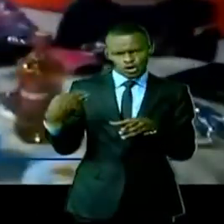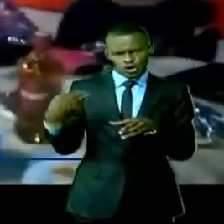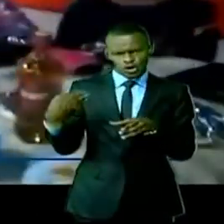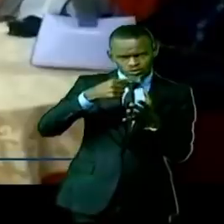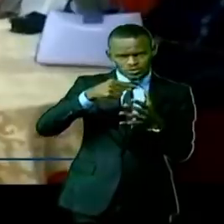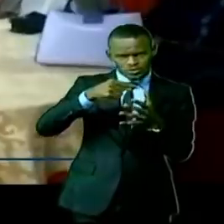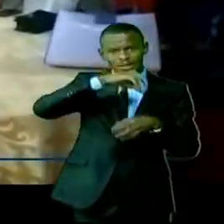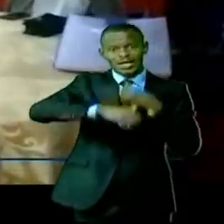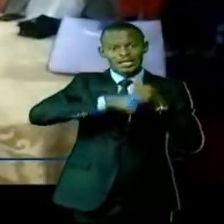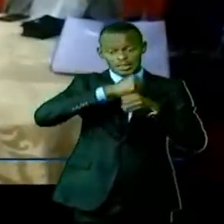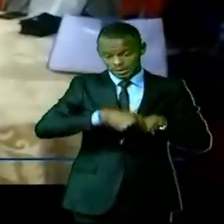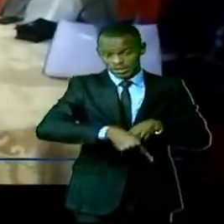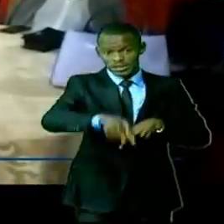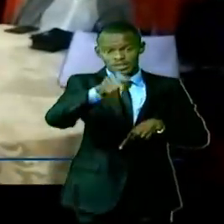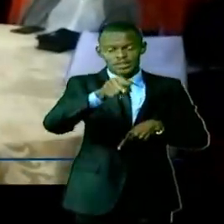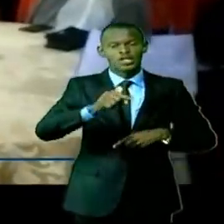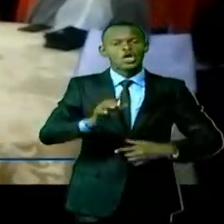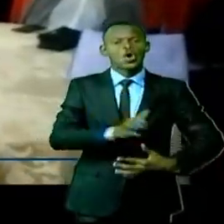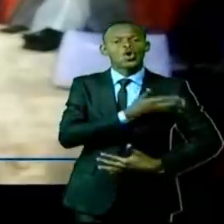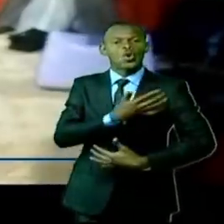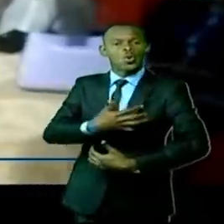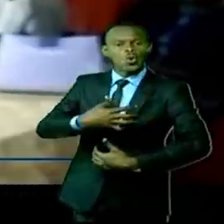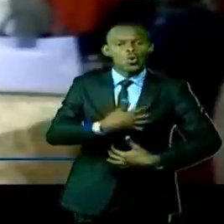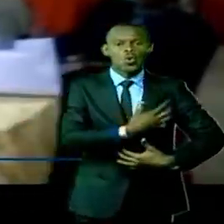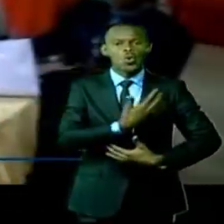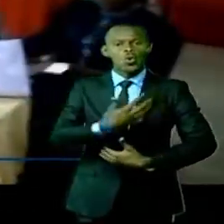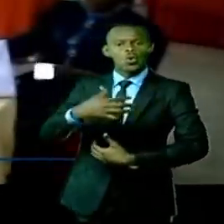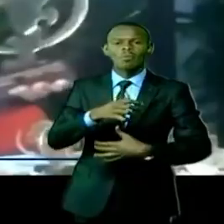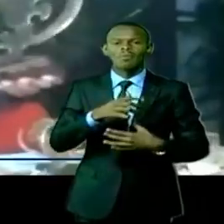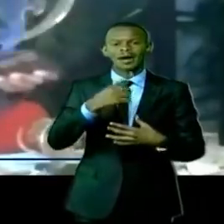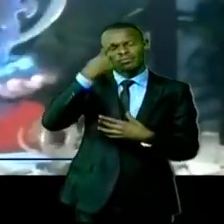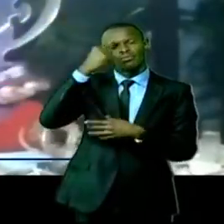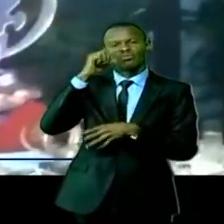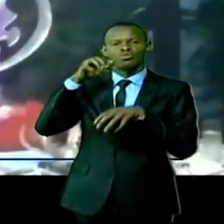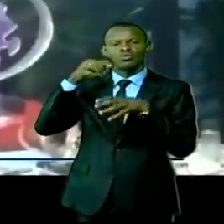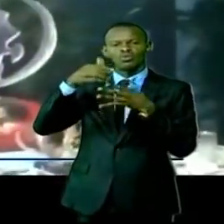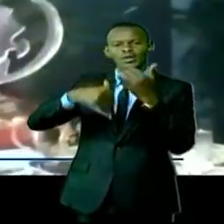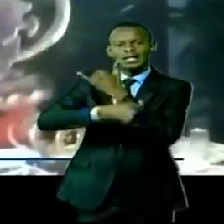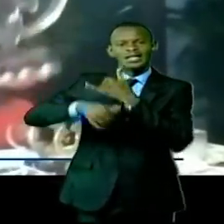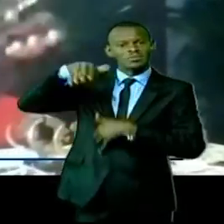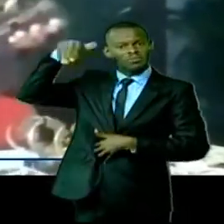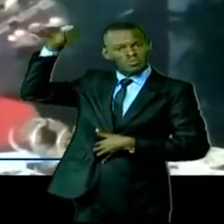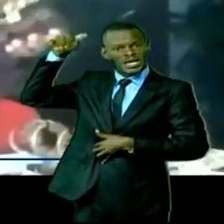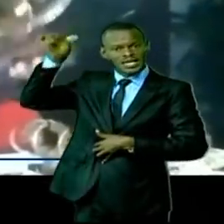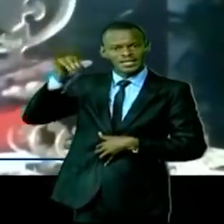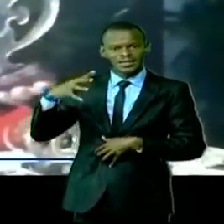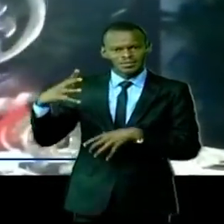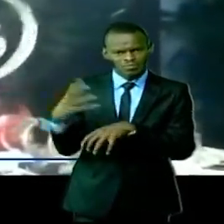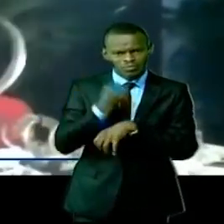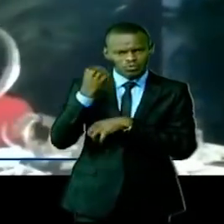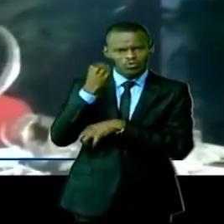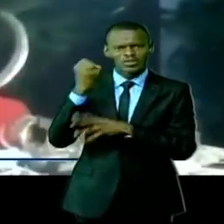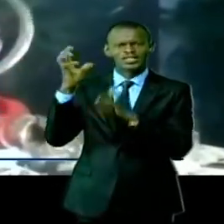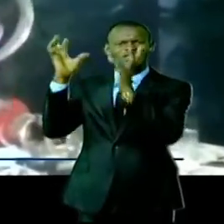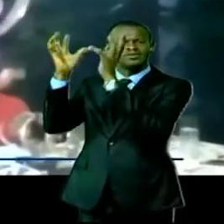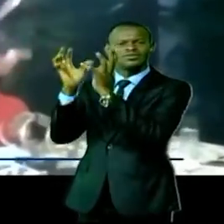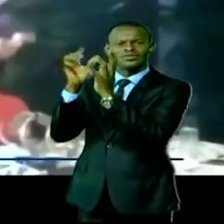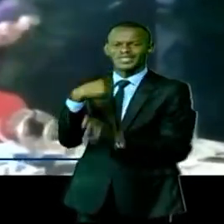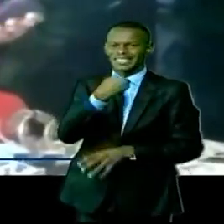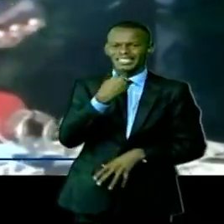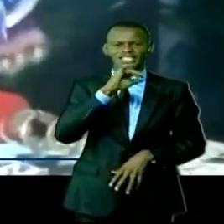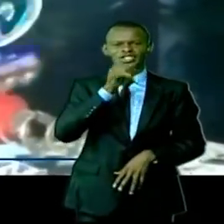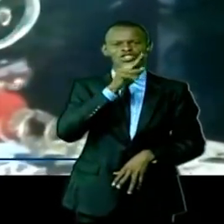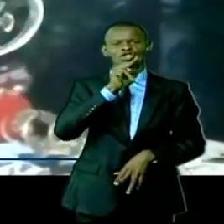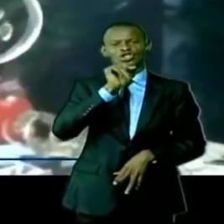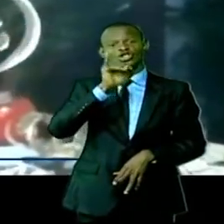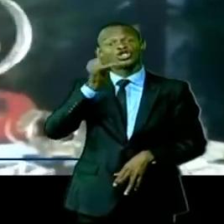congolaise de la diaspora dont le trophée a été remporté par Junior Tabou Fataki qui depuis le 21 janvier 2022 est